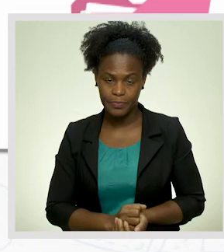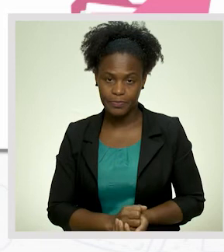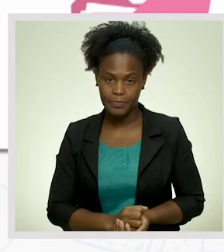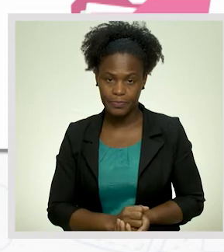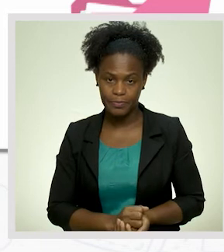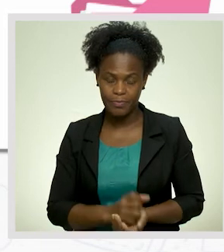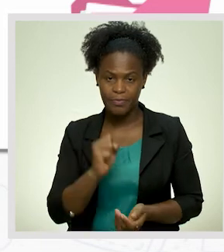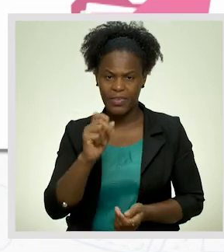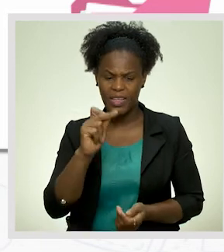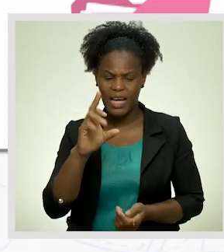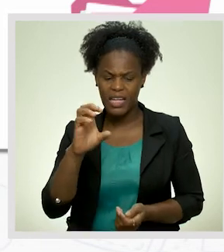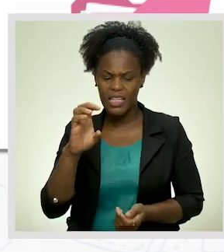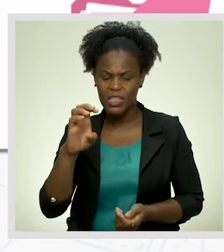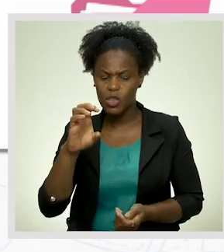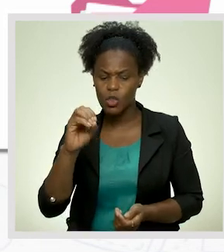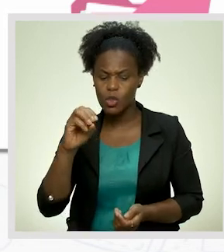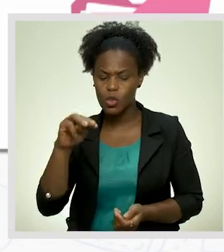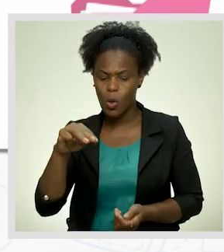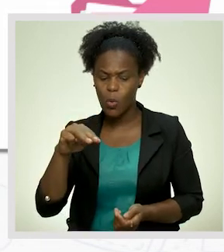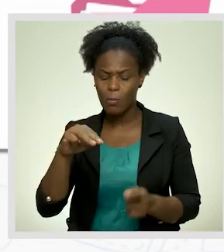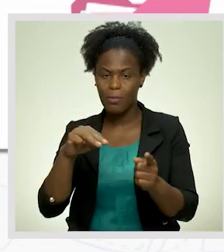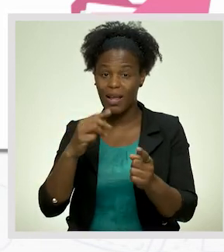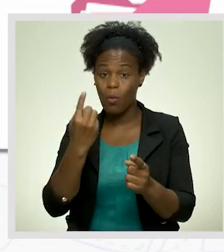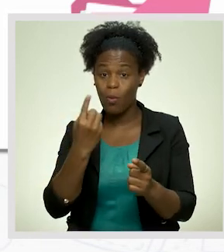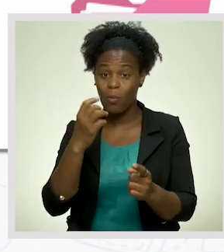Garçon, un garçon.